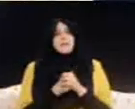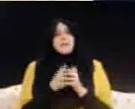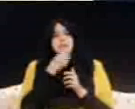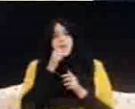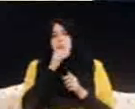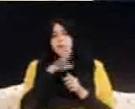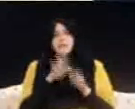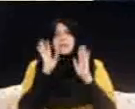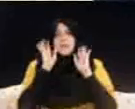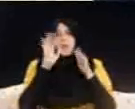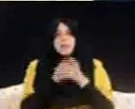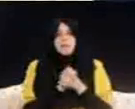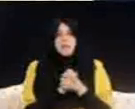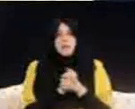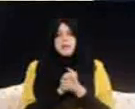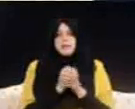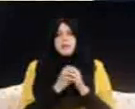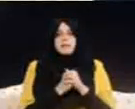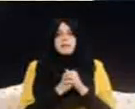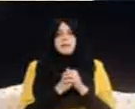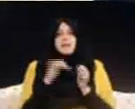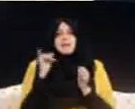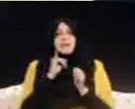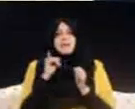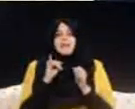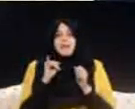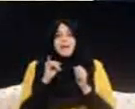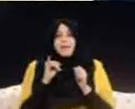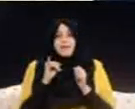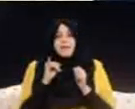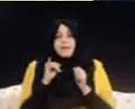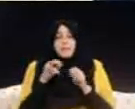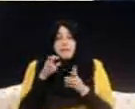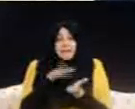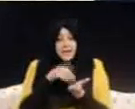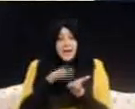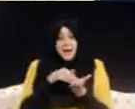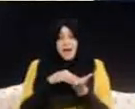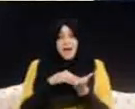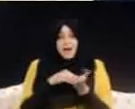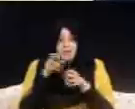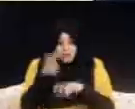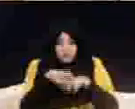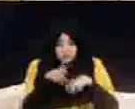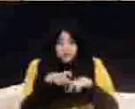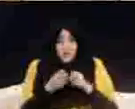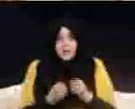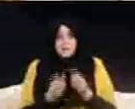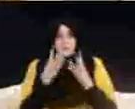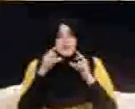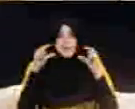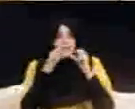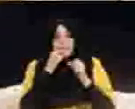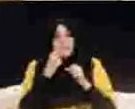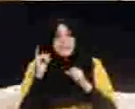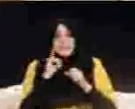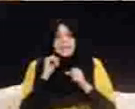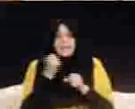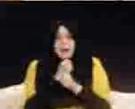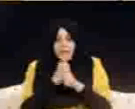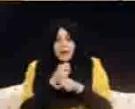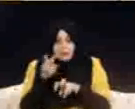الله عليه وسلم: من أحيا أرضا مواتا فهي له. نعم، ماذا نقول لهؤلاء؟ أقول لهؤلاء، ما هو التوجيه في هذا